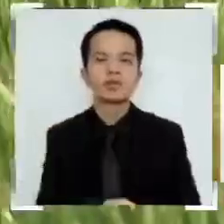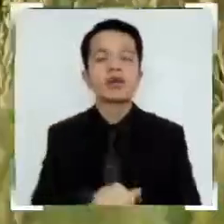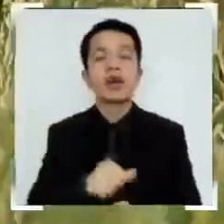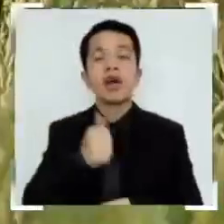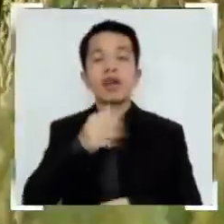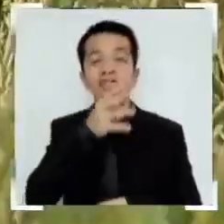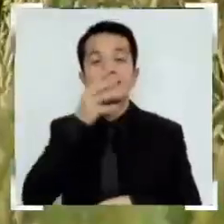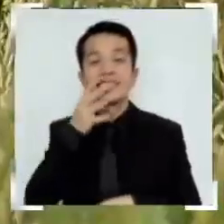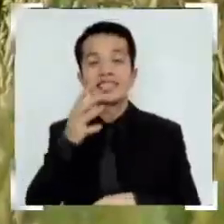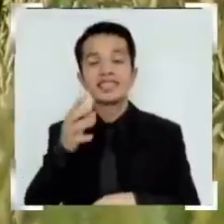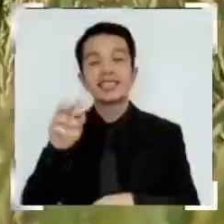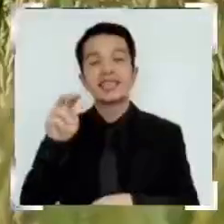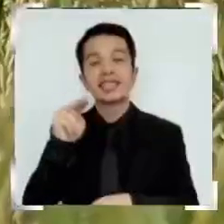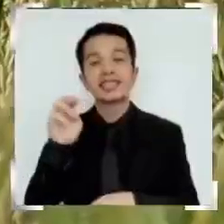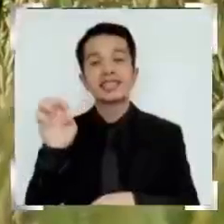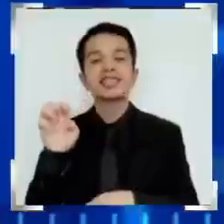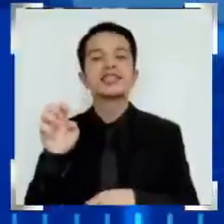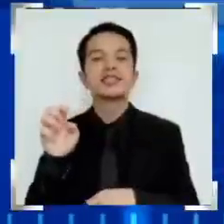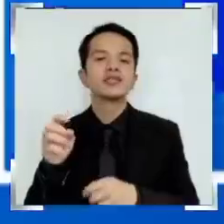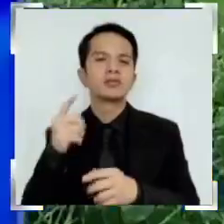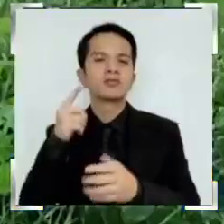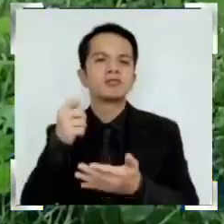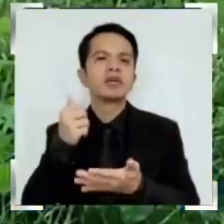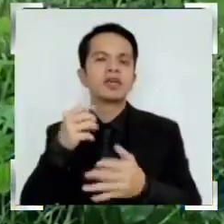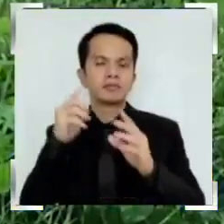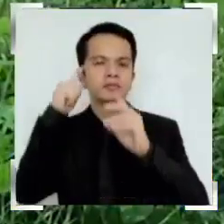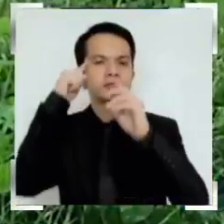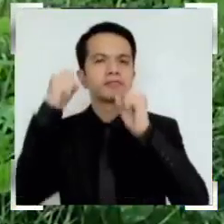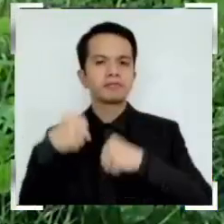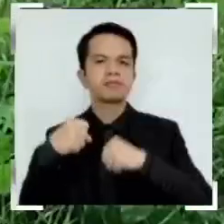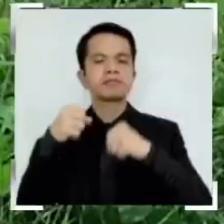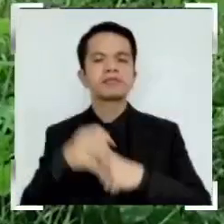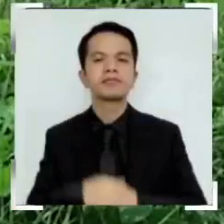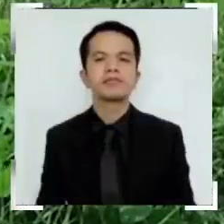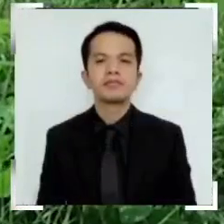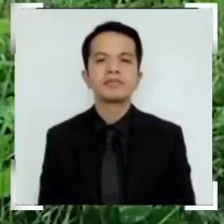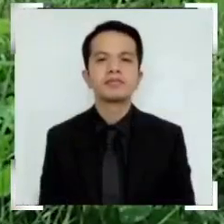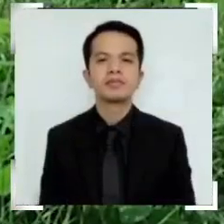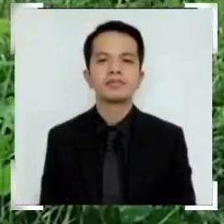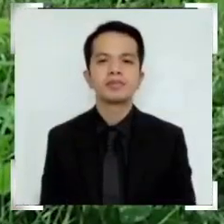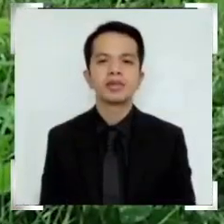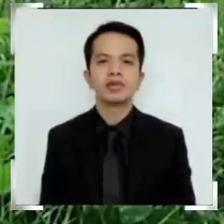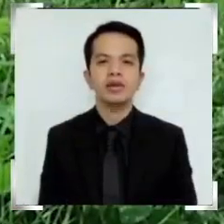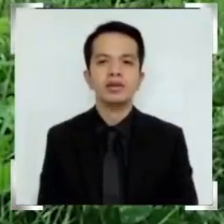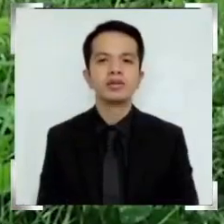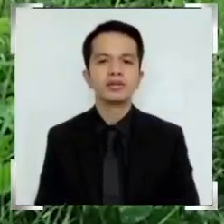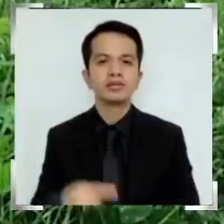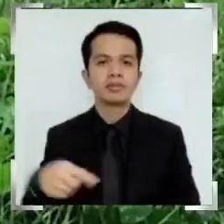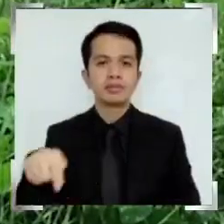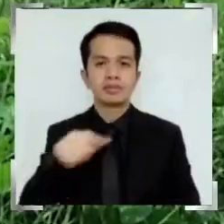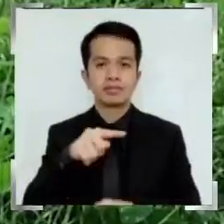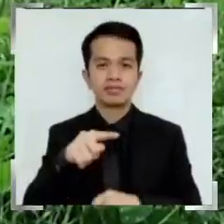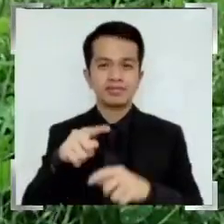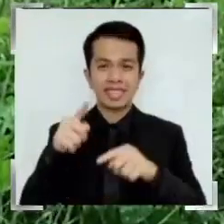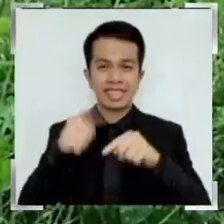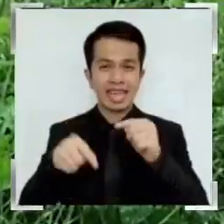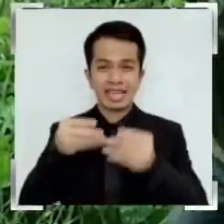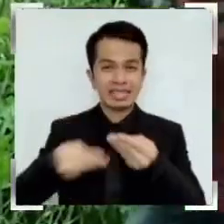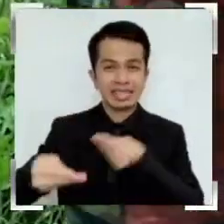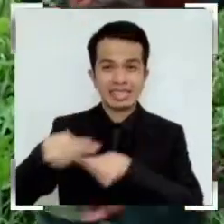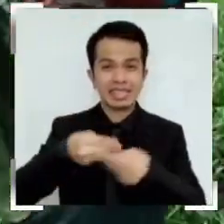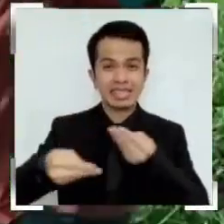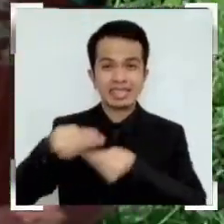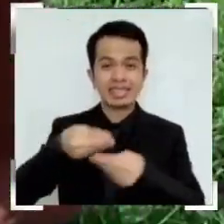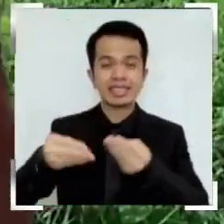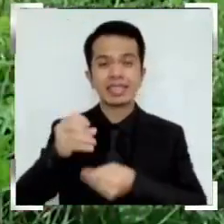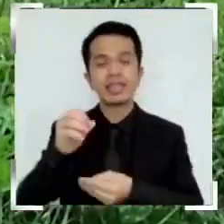Ecija, pabor sa rekomendasyon ng PISAC. Kung hindi mamamanipula ng mga malalaking trader at talagang yung mga small farmer